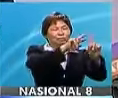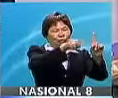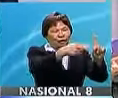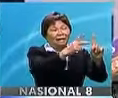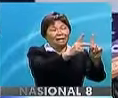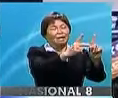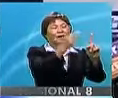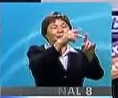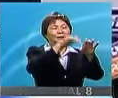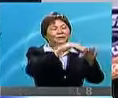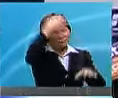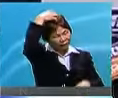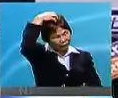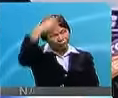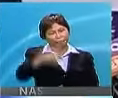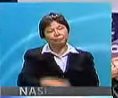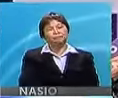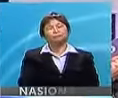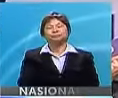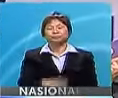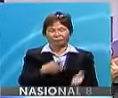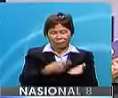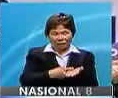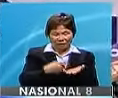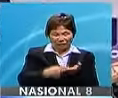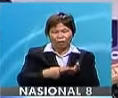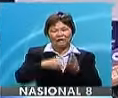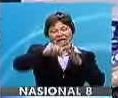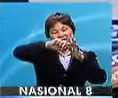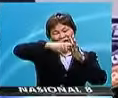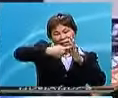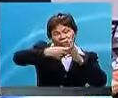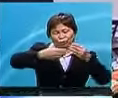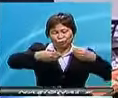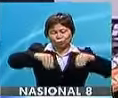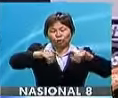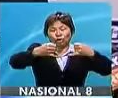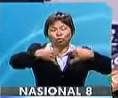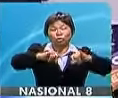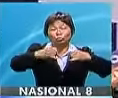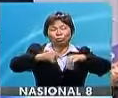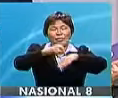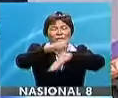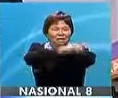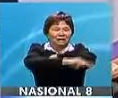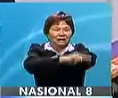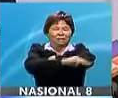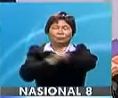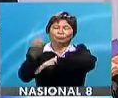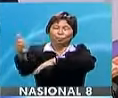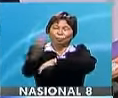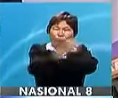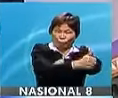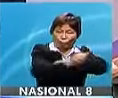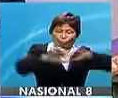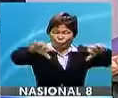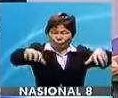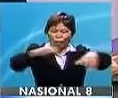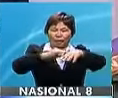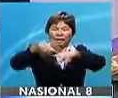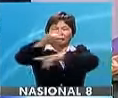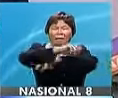Selangor. Tiket-tiket ini akan mulai dijual di negeri masing-masing pada